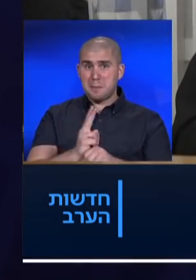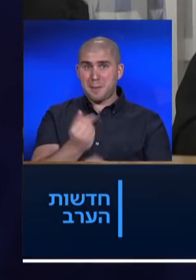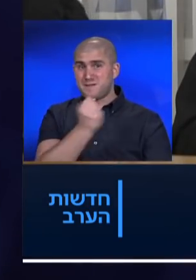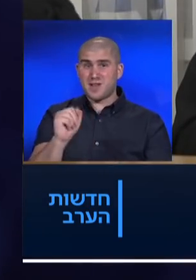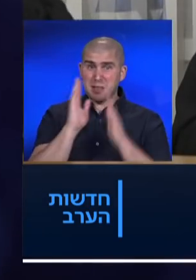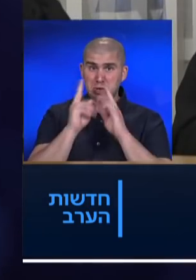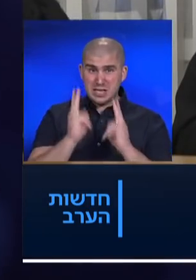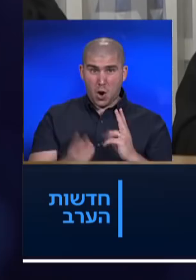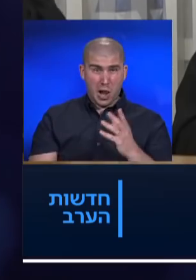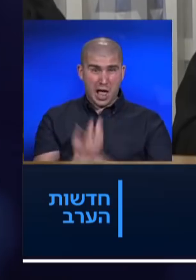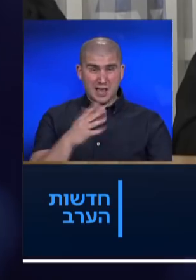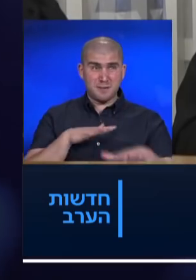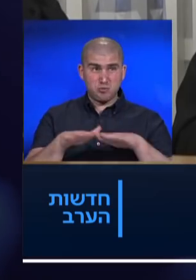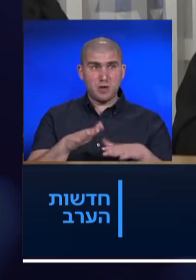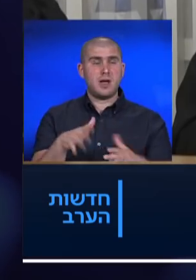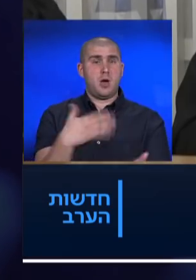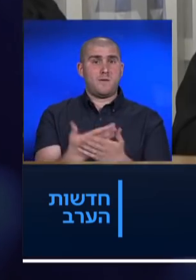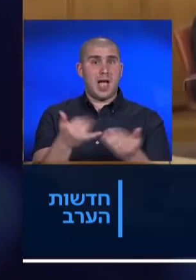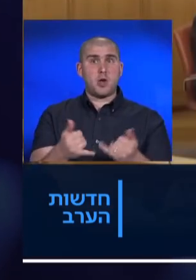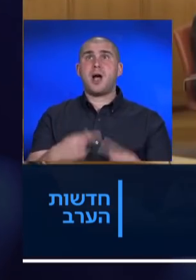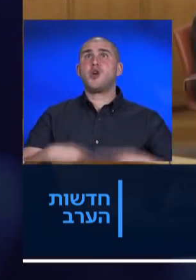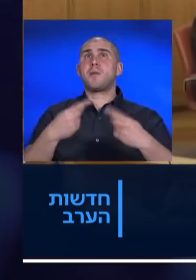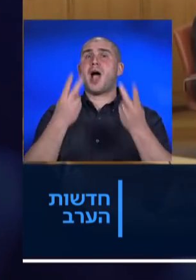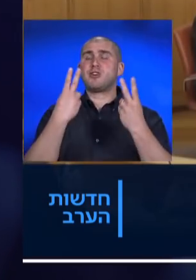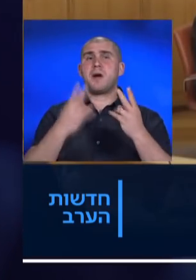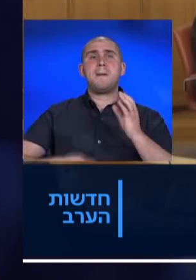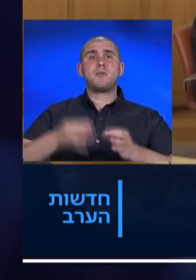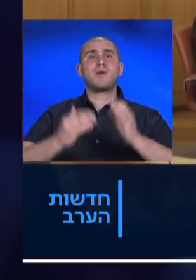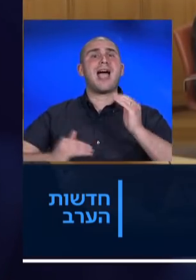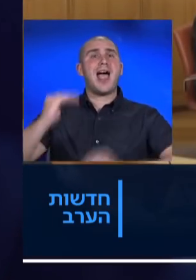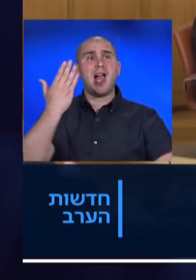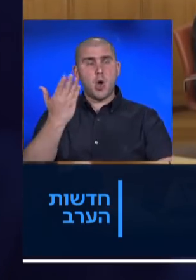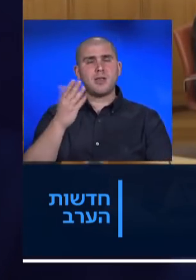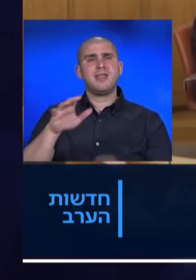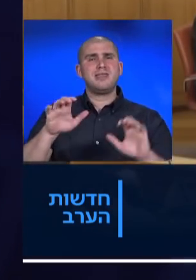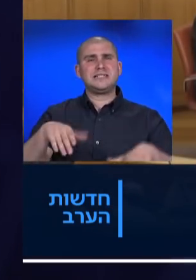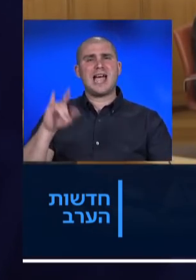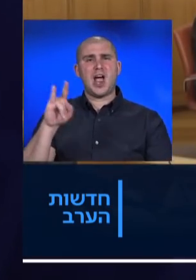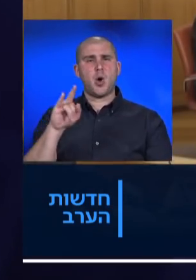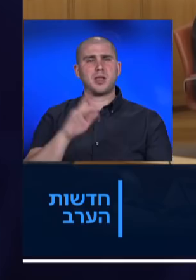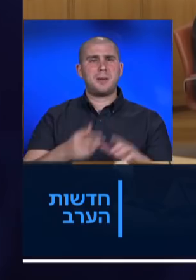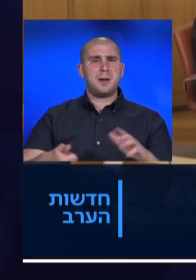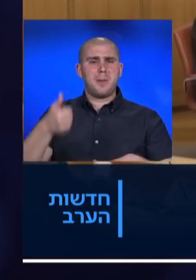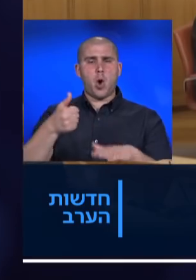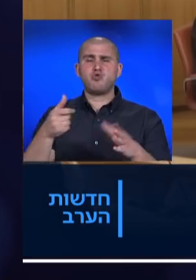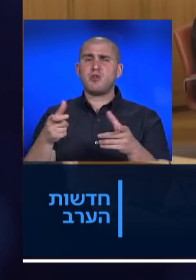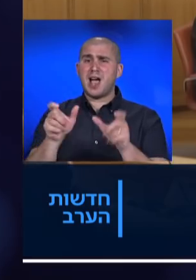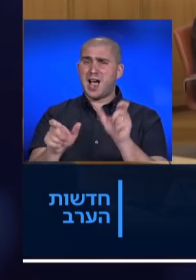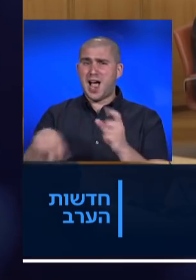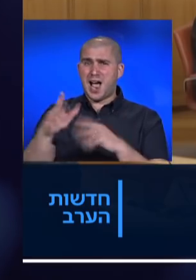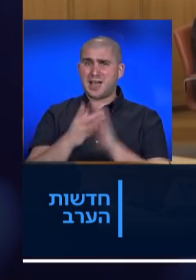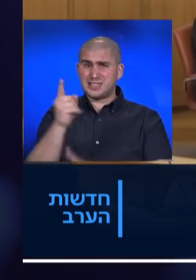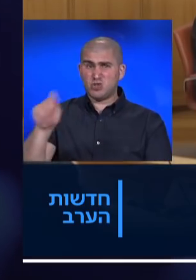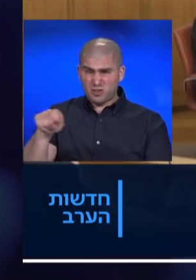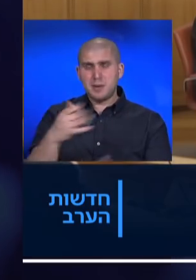ממשלה? והנה, היום החשוב הזה בבית המשפט העליון, כשהנשיאה חיות יושבת בראש הרכב של 11 שופטים, מתברר שהיום החשוב הוא